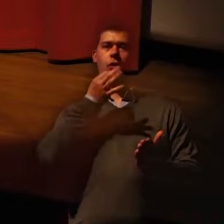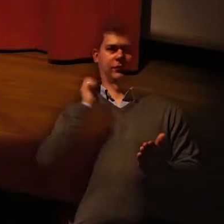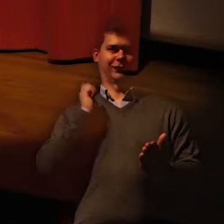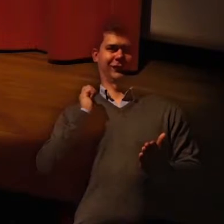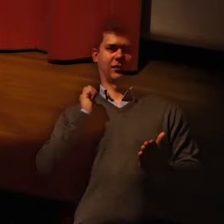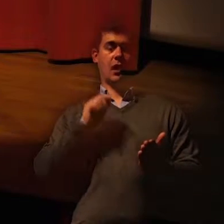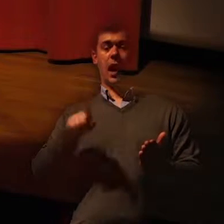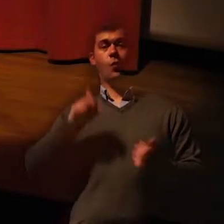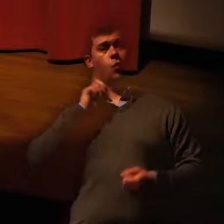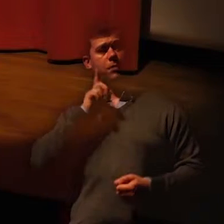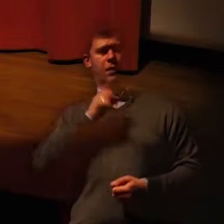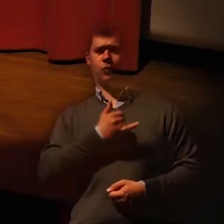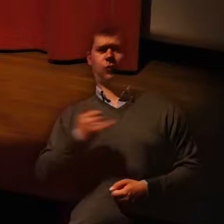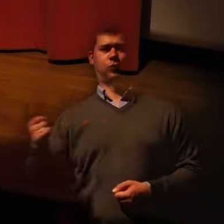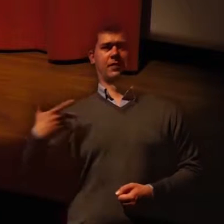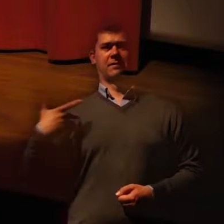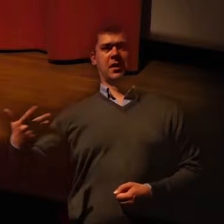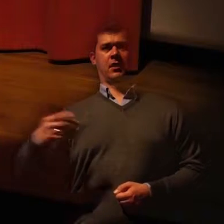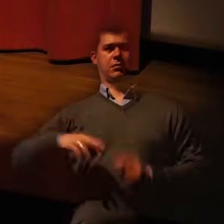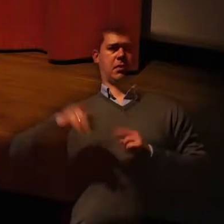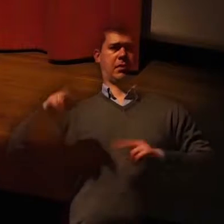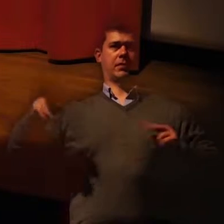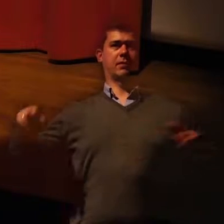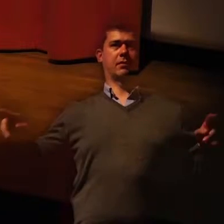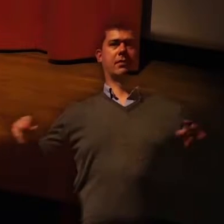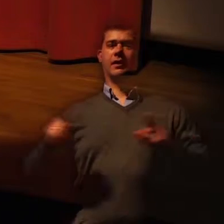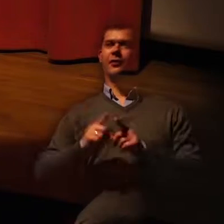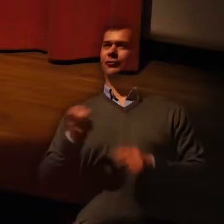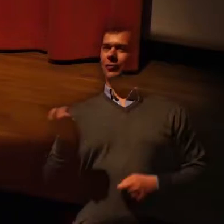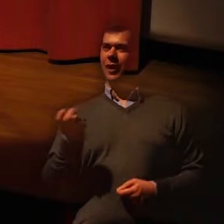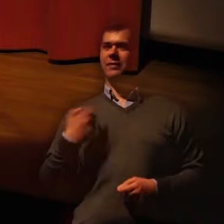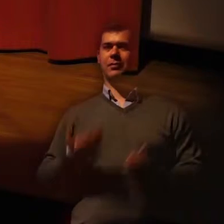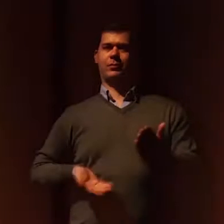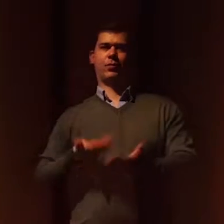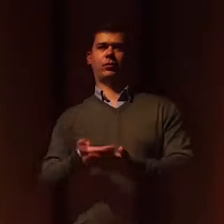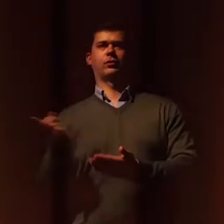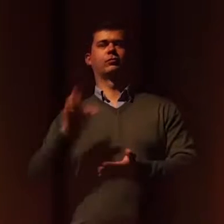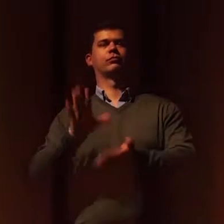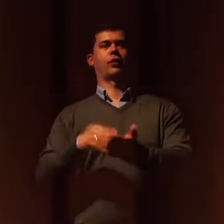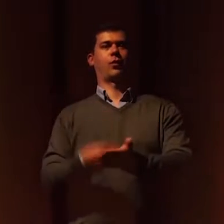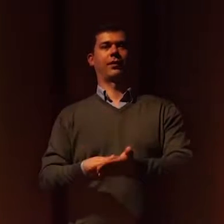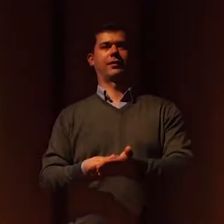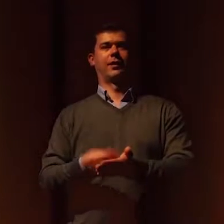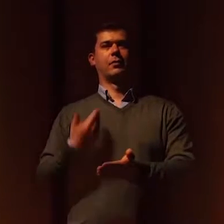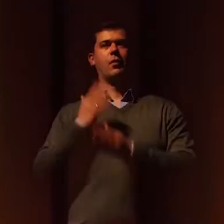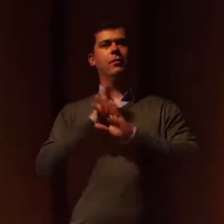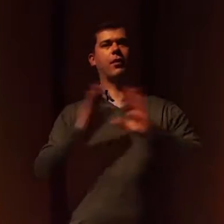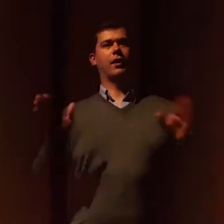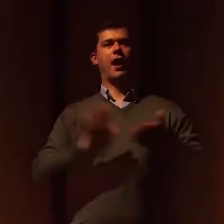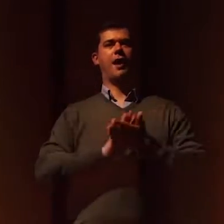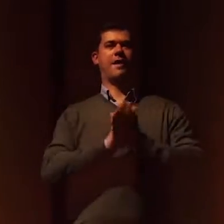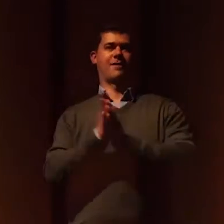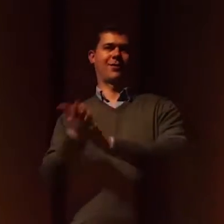mężczyzn w różnym wieku tam zresztą są takie bardzo ciekawe mogę polecić przykłady pokazywania ewolucji